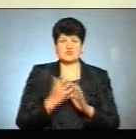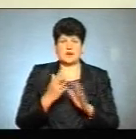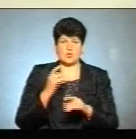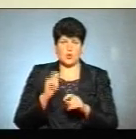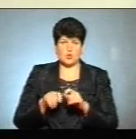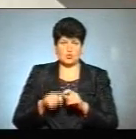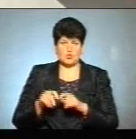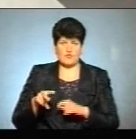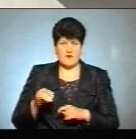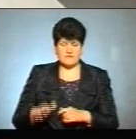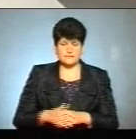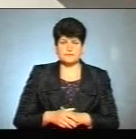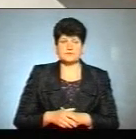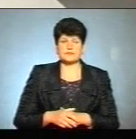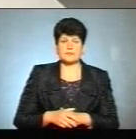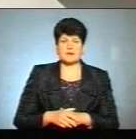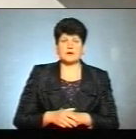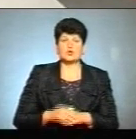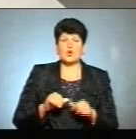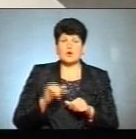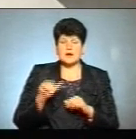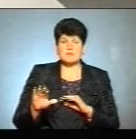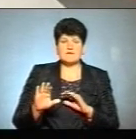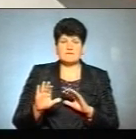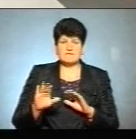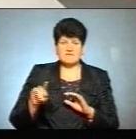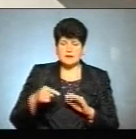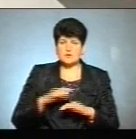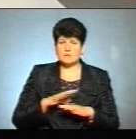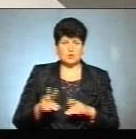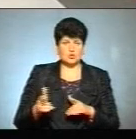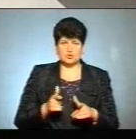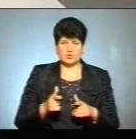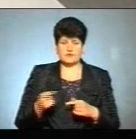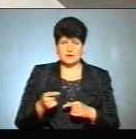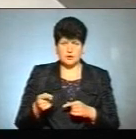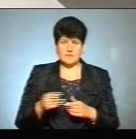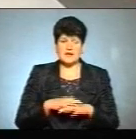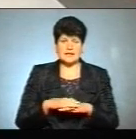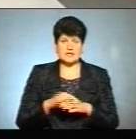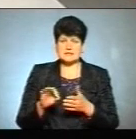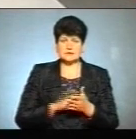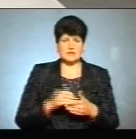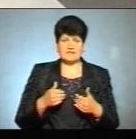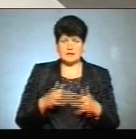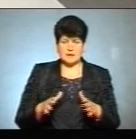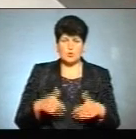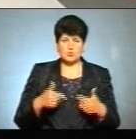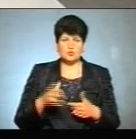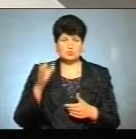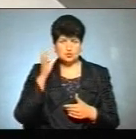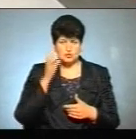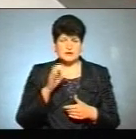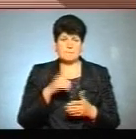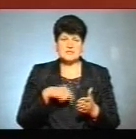да? Власне, до деяких цих вимог не були готові і в Тернополі, тому ринки не відкрилися одразу. Я пропоную зараз послухати